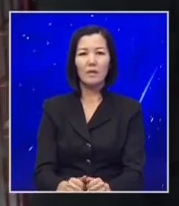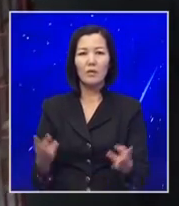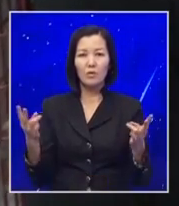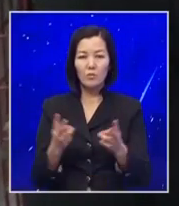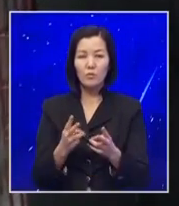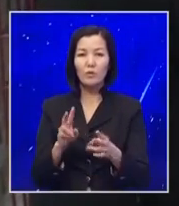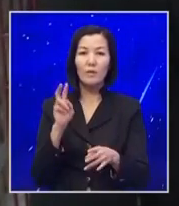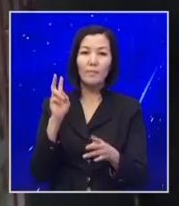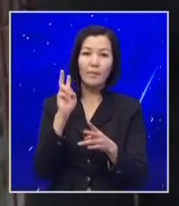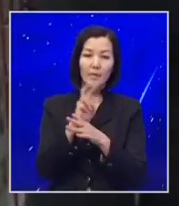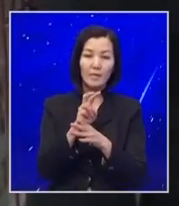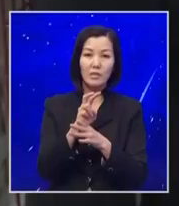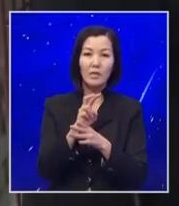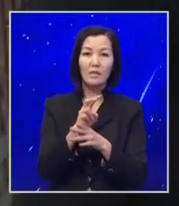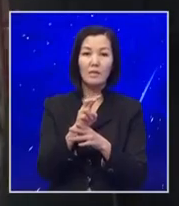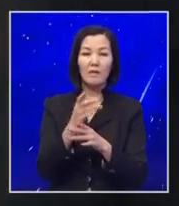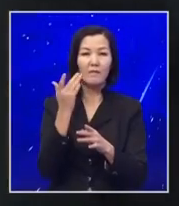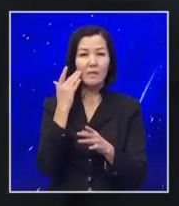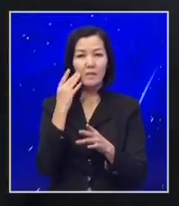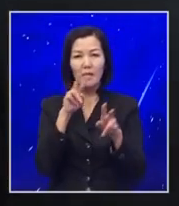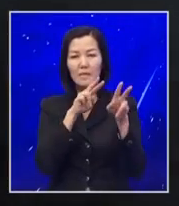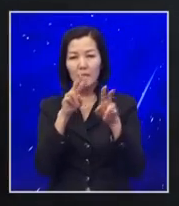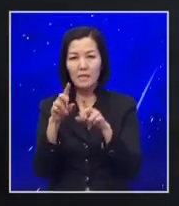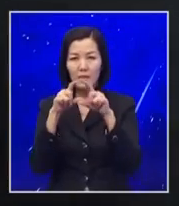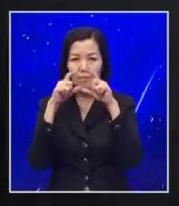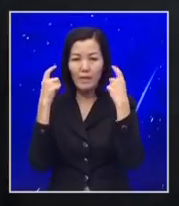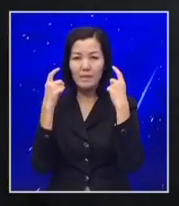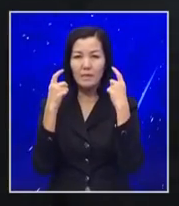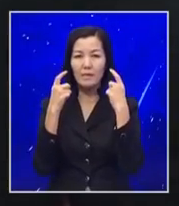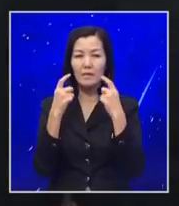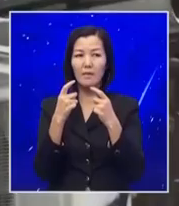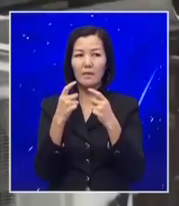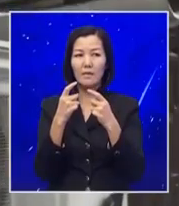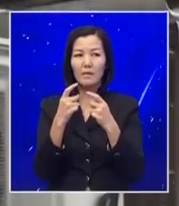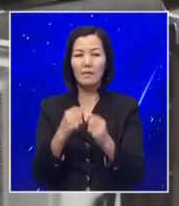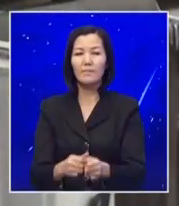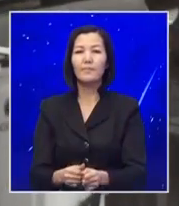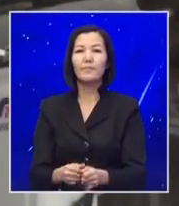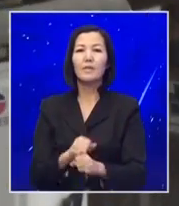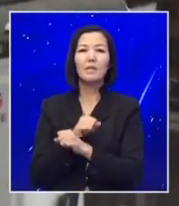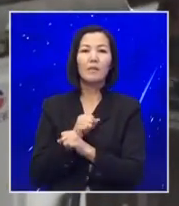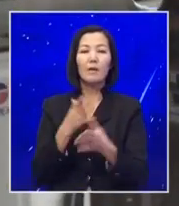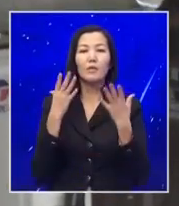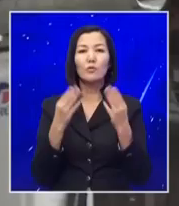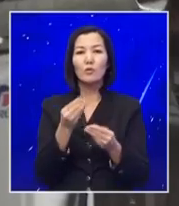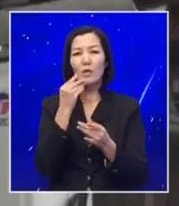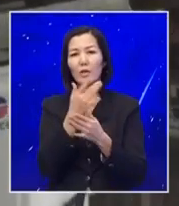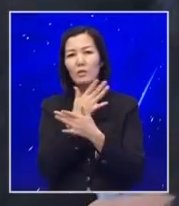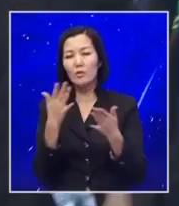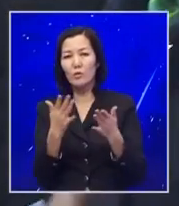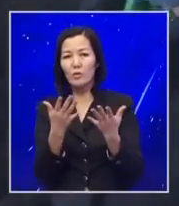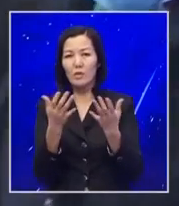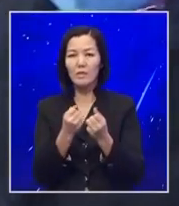Станция, вот, расчет квадратуры, на количество посетителей, ничего не соблюдается. Мы на бесмену турмузу, али бежок, Демалыс күндерін пайдаланып, азық-түлікке